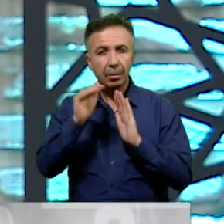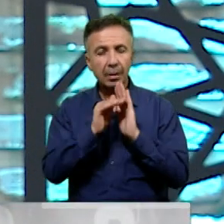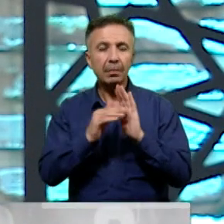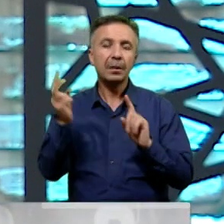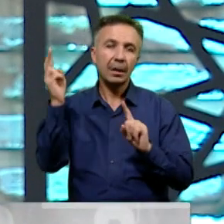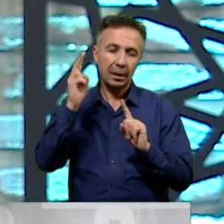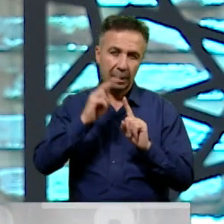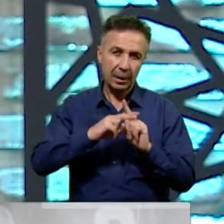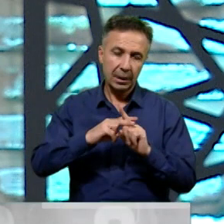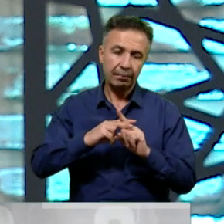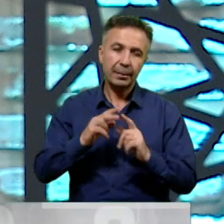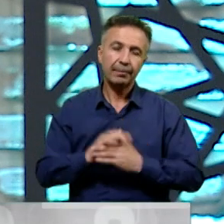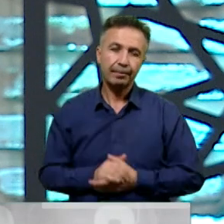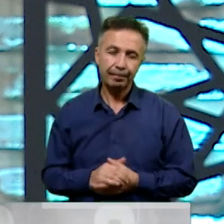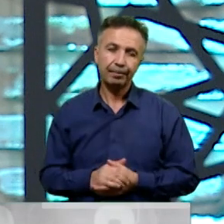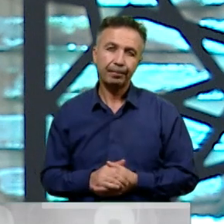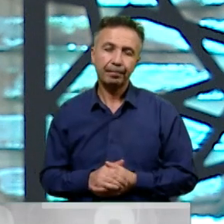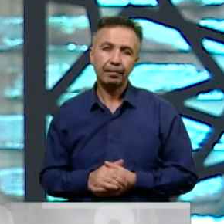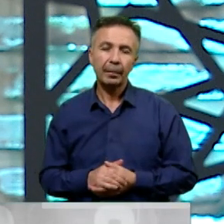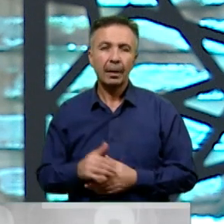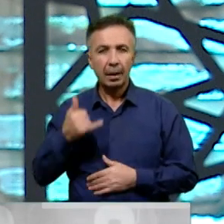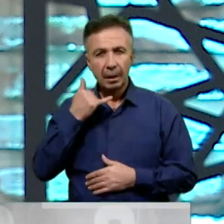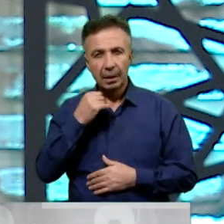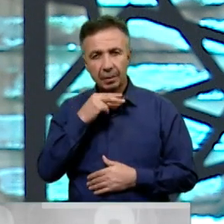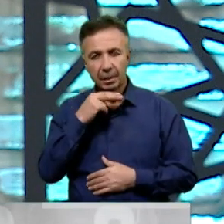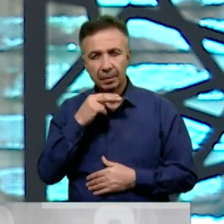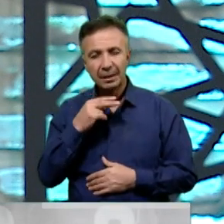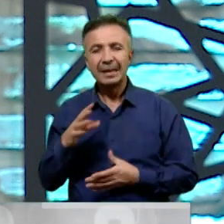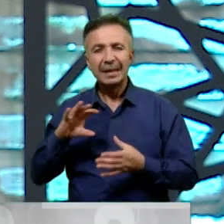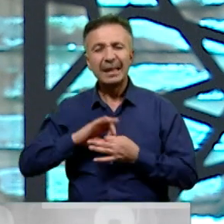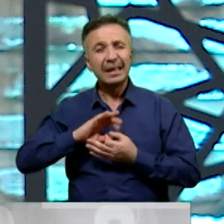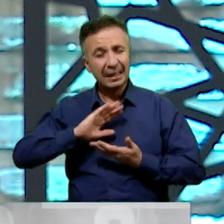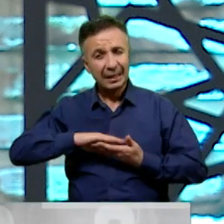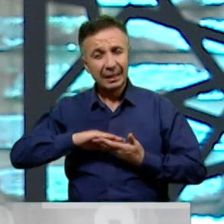ettiğiniz soruları bizimle paylaşabilirsiniz. 0312 alan koduyla